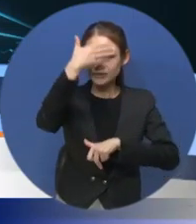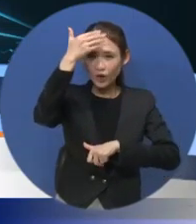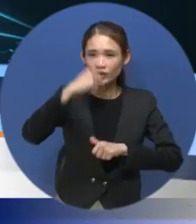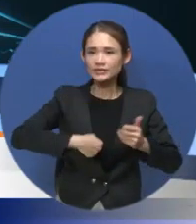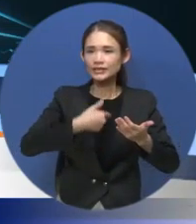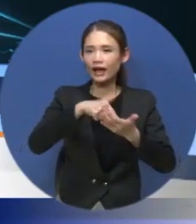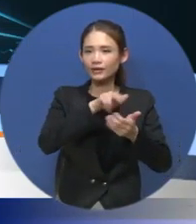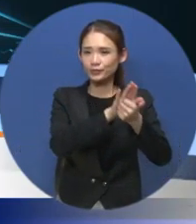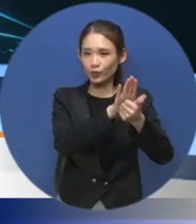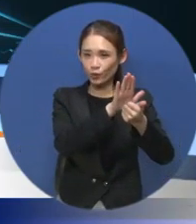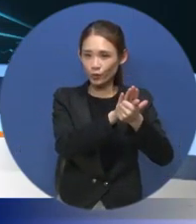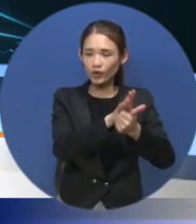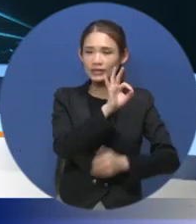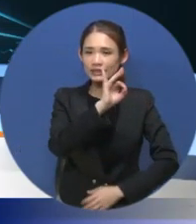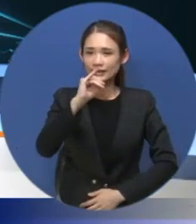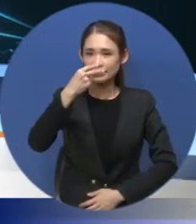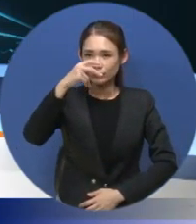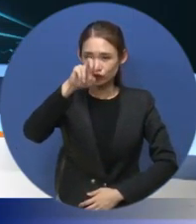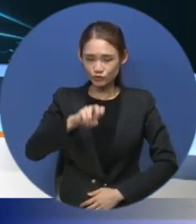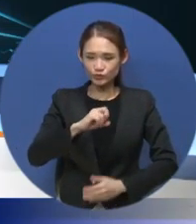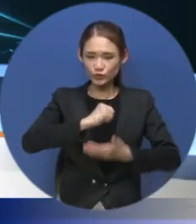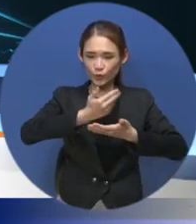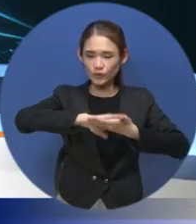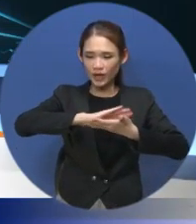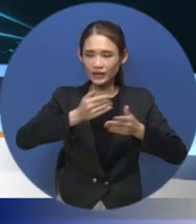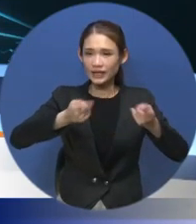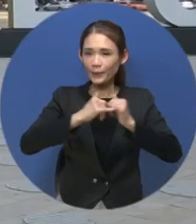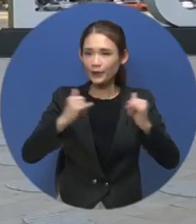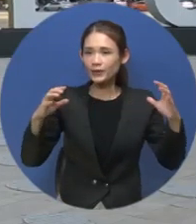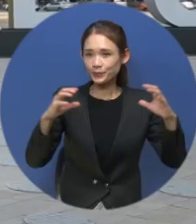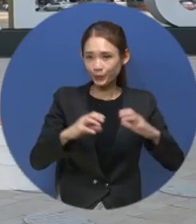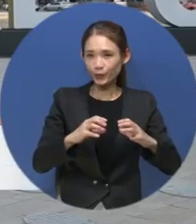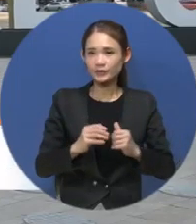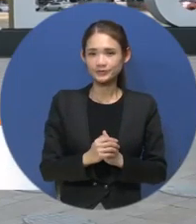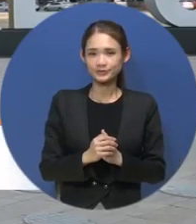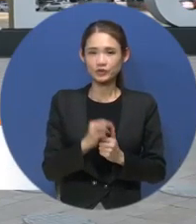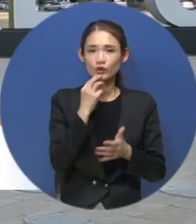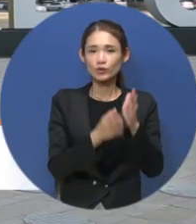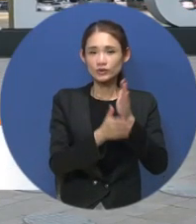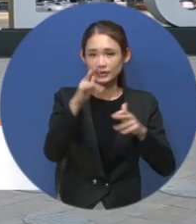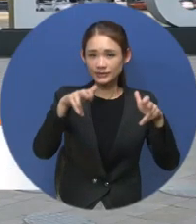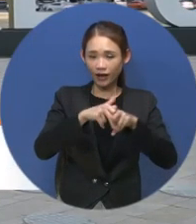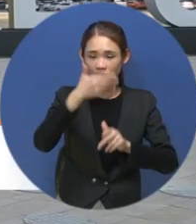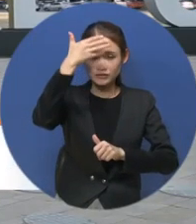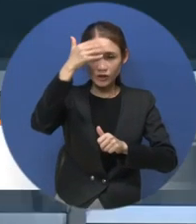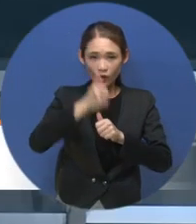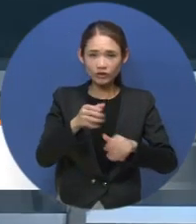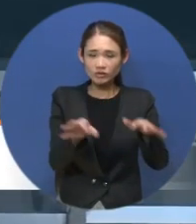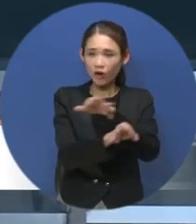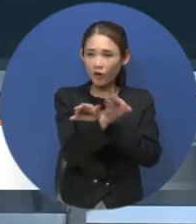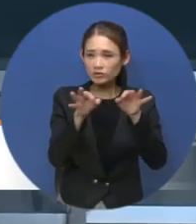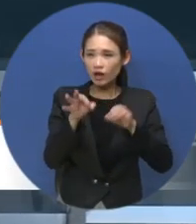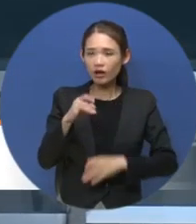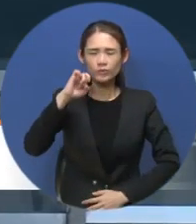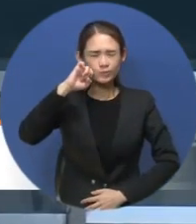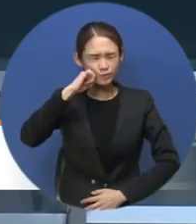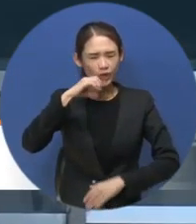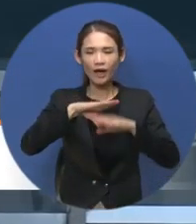구축하고 수요자 중심의 맞춤형 지원책을 추진할 방침입니다. 복지TV 뉴스 박선용입니다.